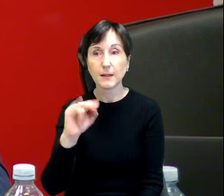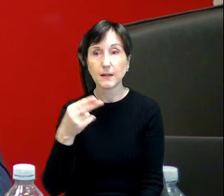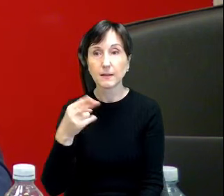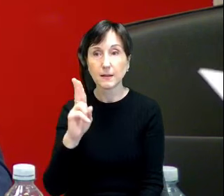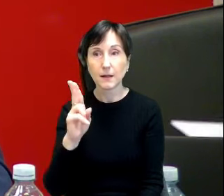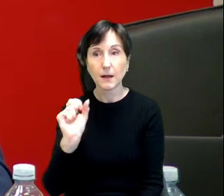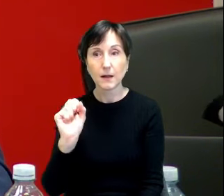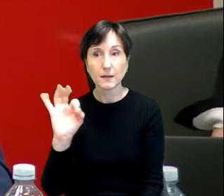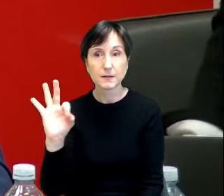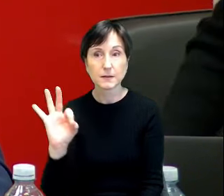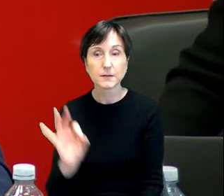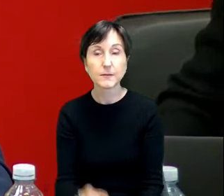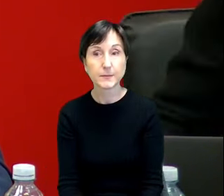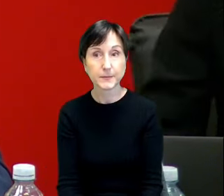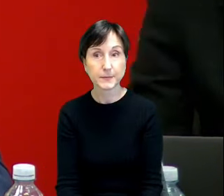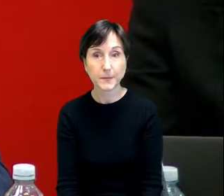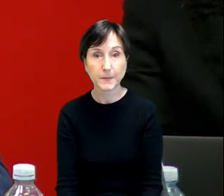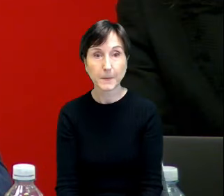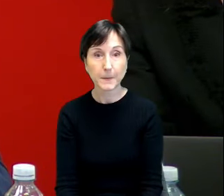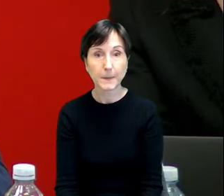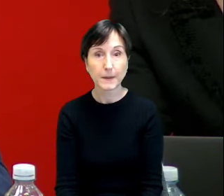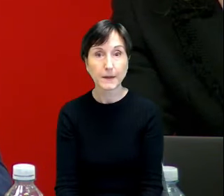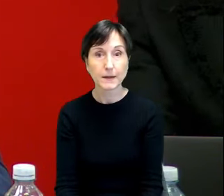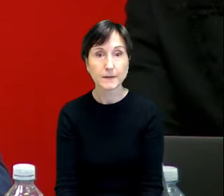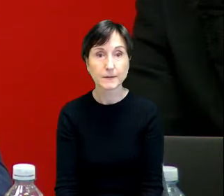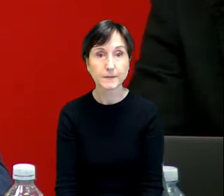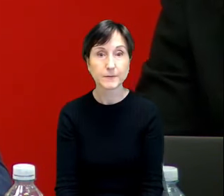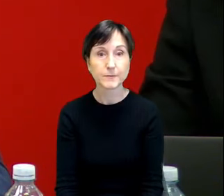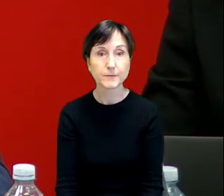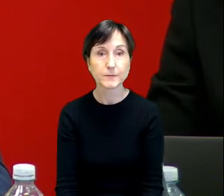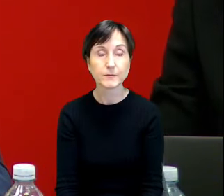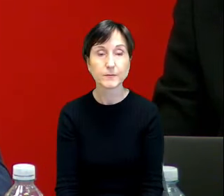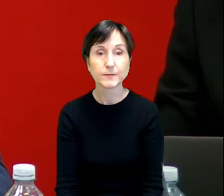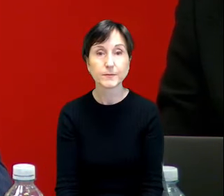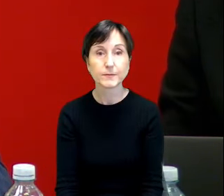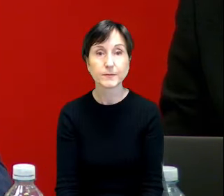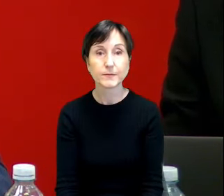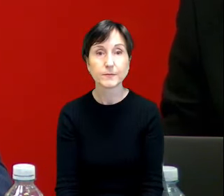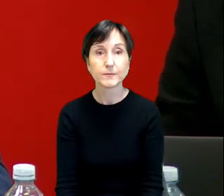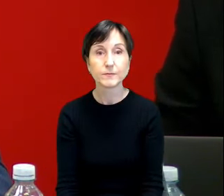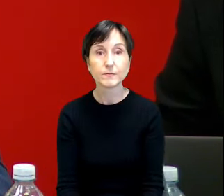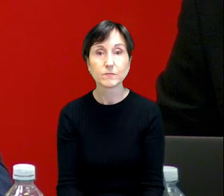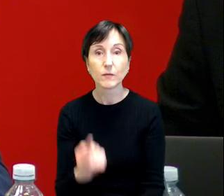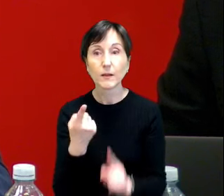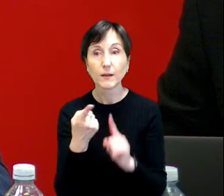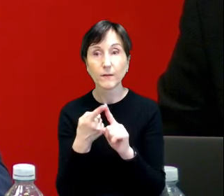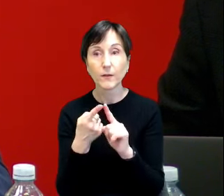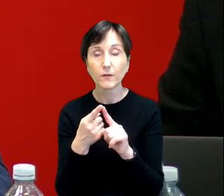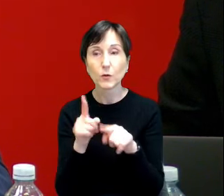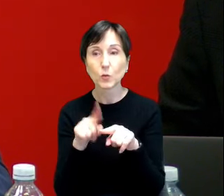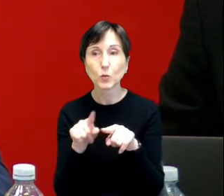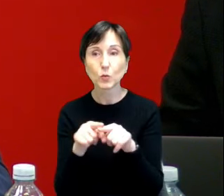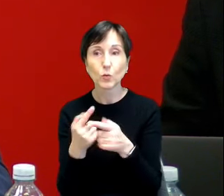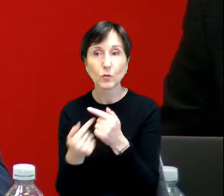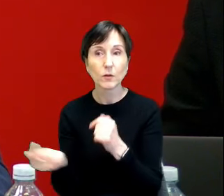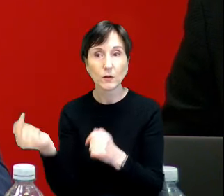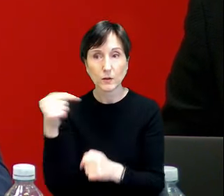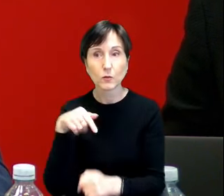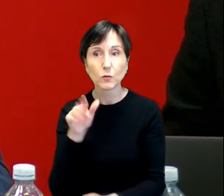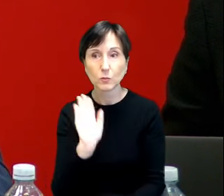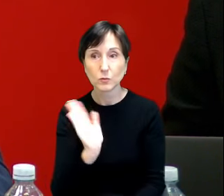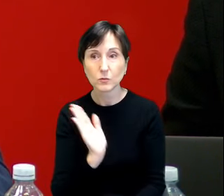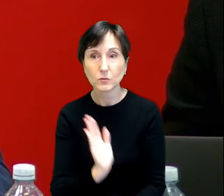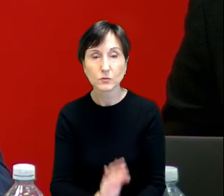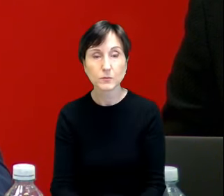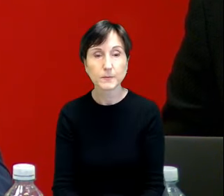bartininkas dbrauskas tuoj atvyks kiek aš žinau turėtų atvykt neuž ilgo